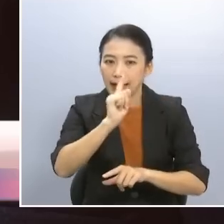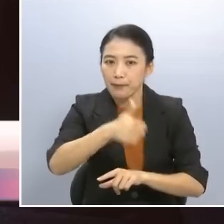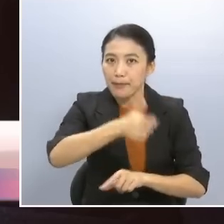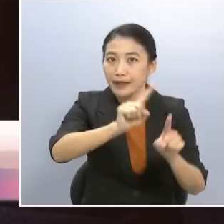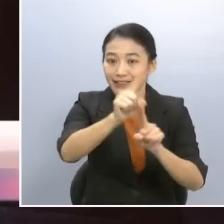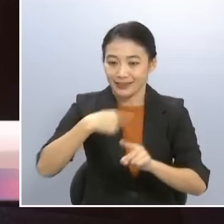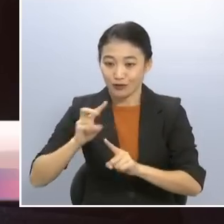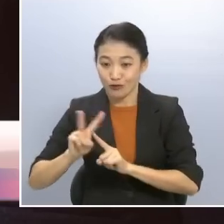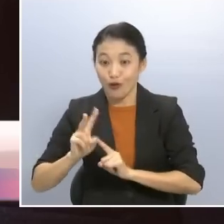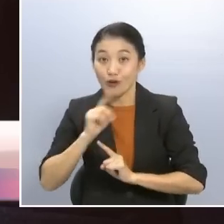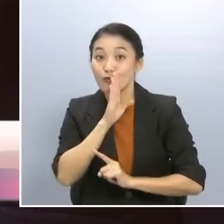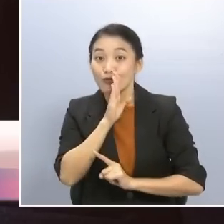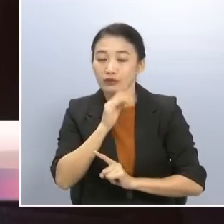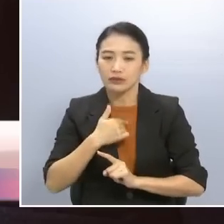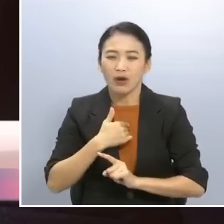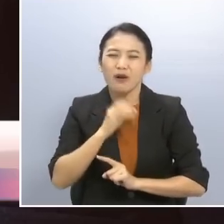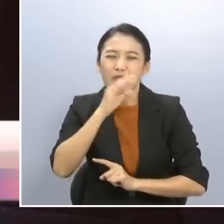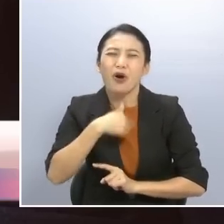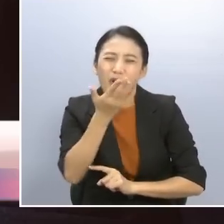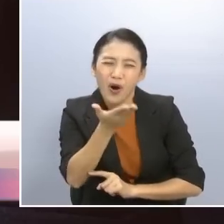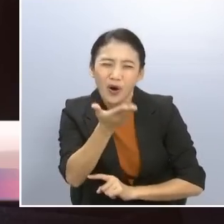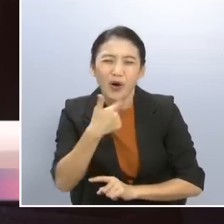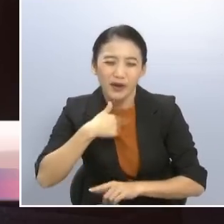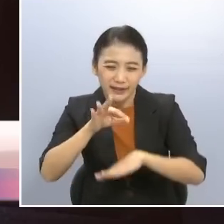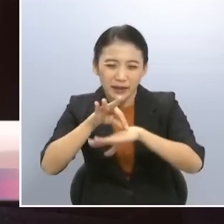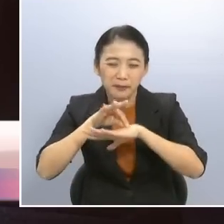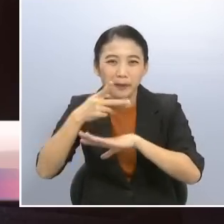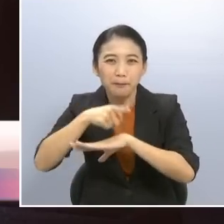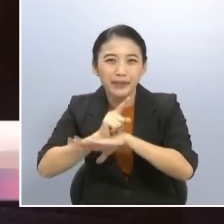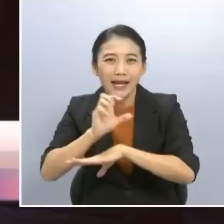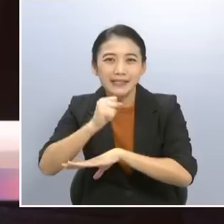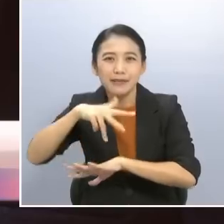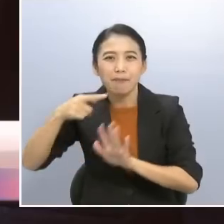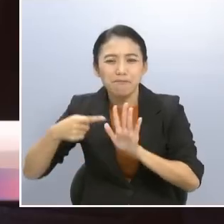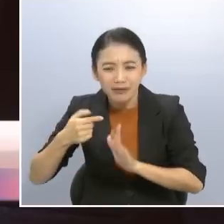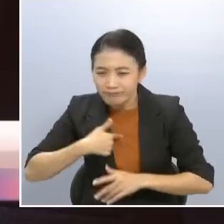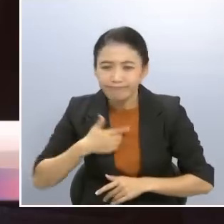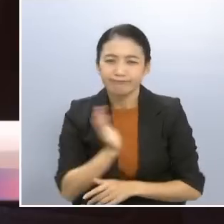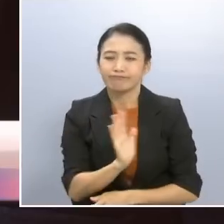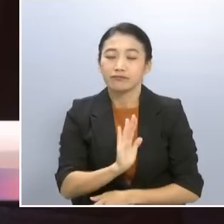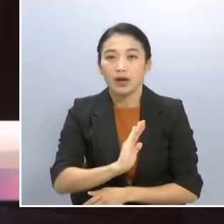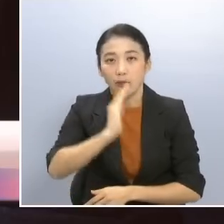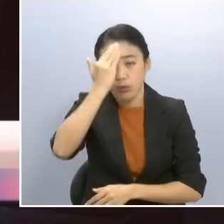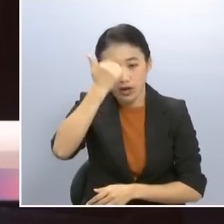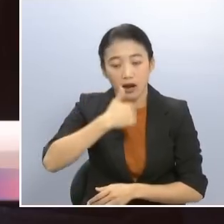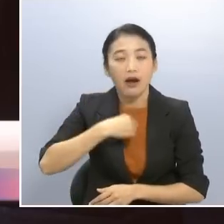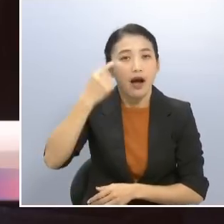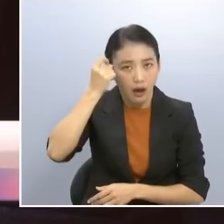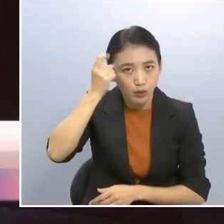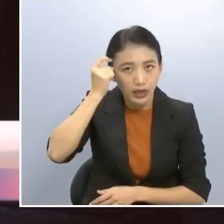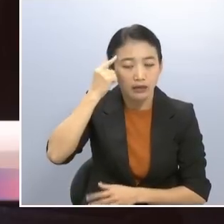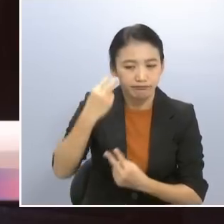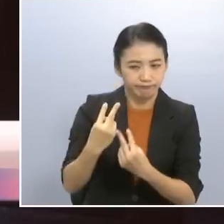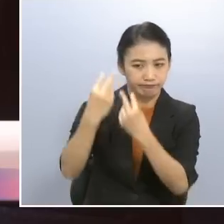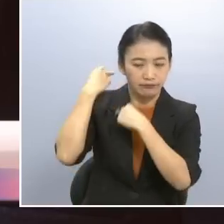ขอมาเป็นประธานสภาหรืออะไรแบบนั้นเพราะเราก็เข้าใจดีว่าถ้าเรามองอดีตส่วนใหญ่เนี่ยพรรคการเมืองที่เ